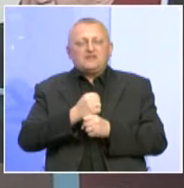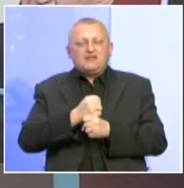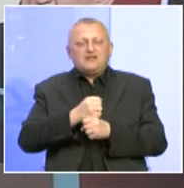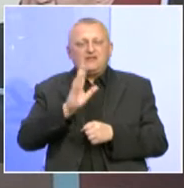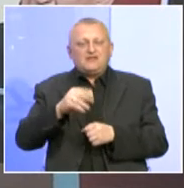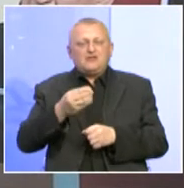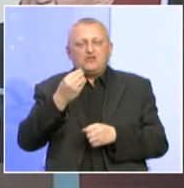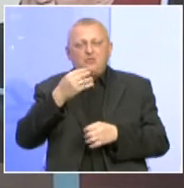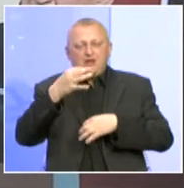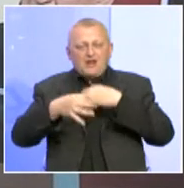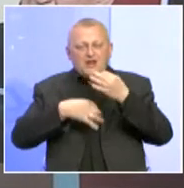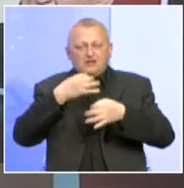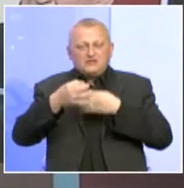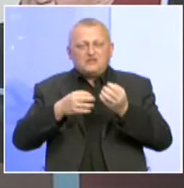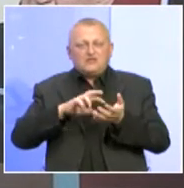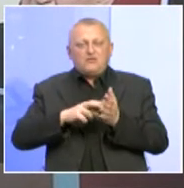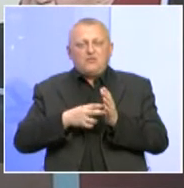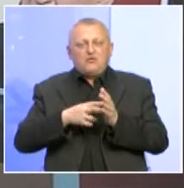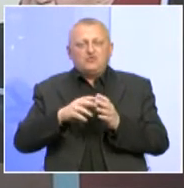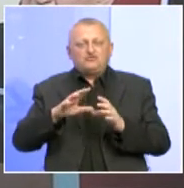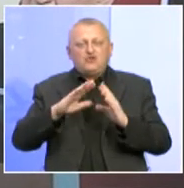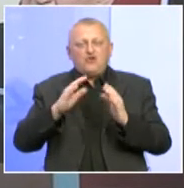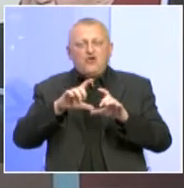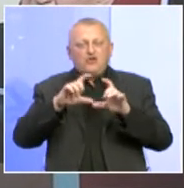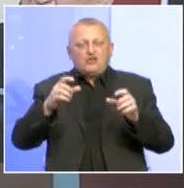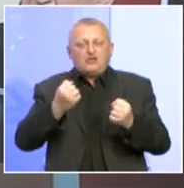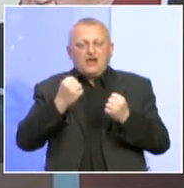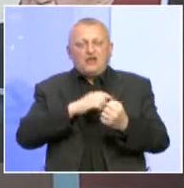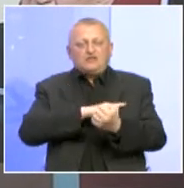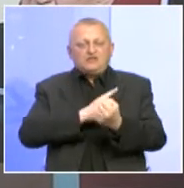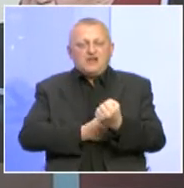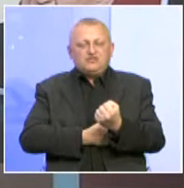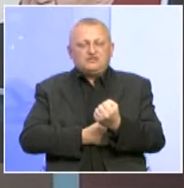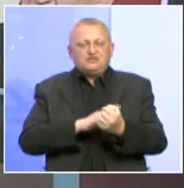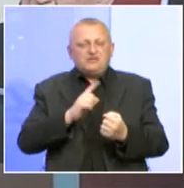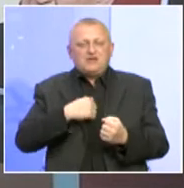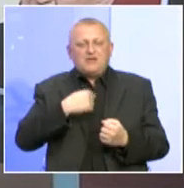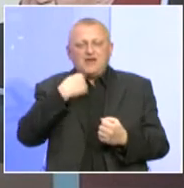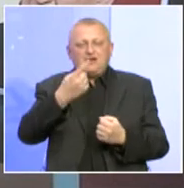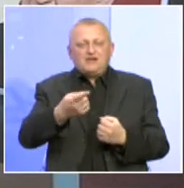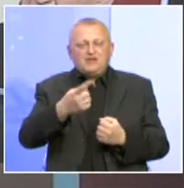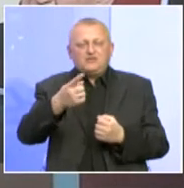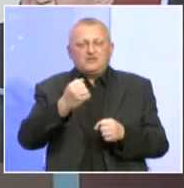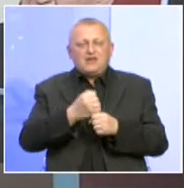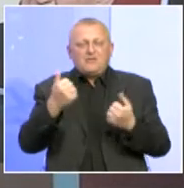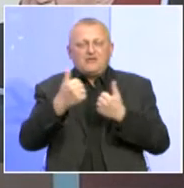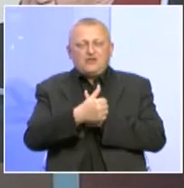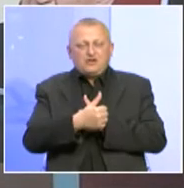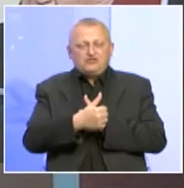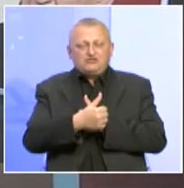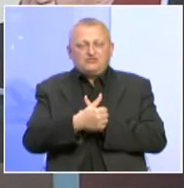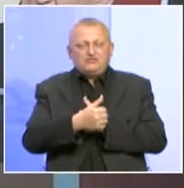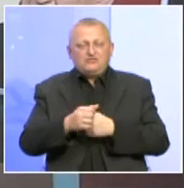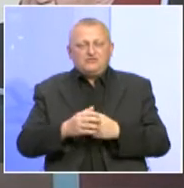dobre analitičare, da imaju političko odjeljenje koje je jako dobro, jako snažno. Ne bih ja rekao da je on napravio grešku,